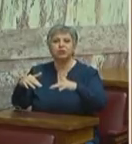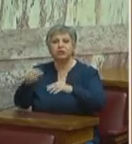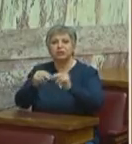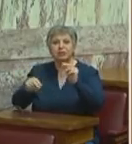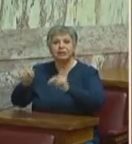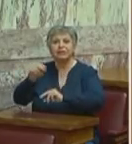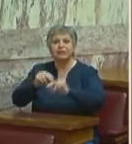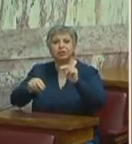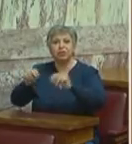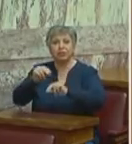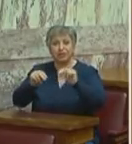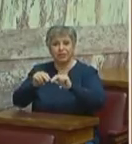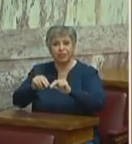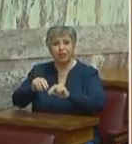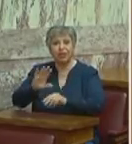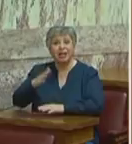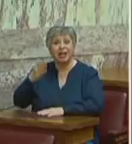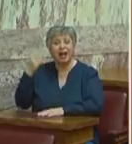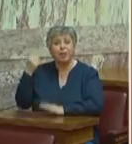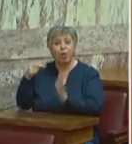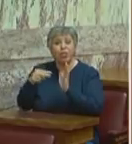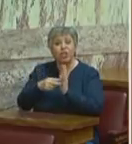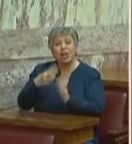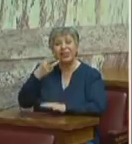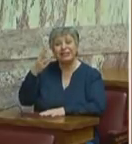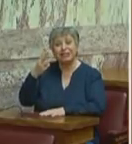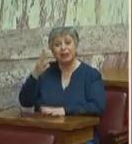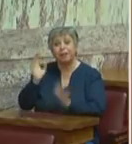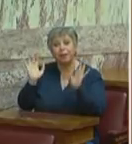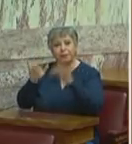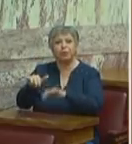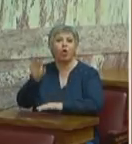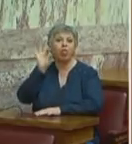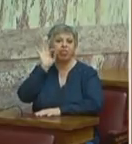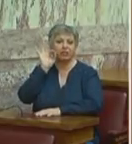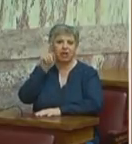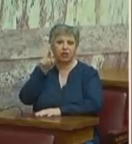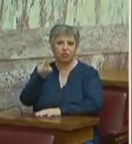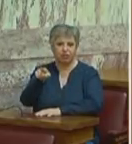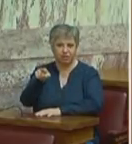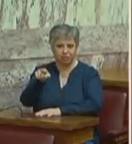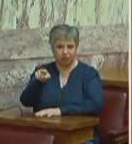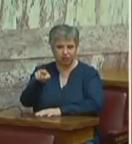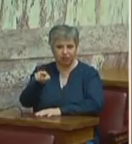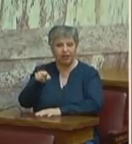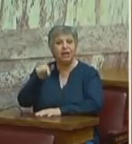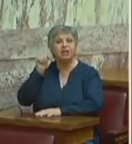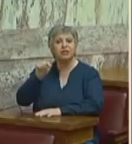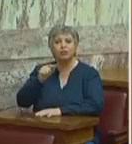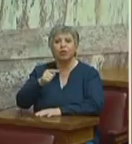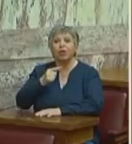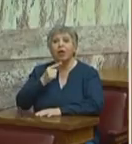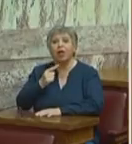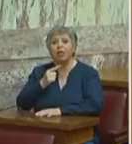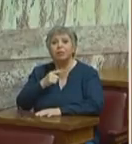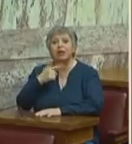τη Σύνοδο της Θεσσαλονίκης το 2003, όπου αποφασίστηκε η διεύρυνση της Ευρωπαϊκής Ένωσης και